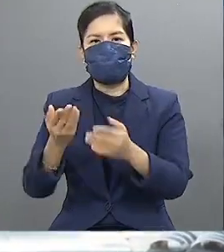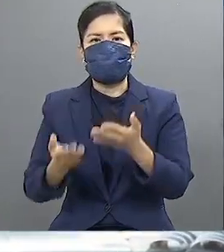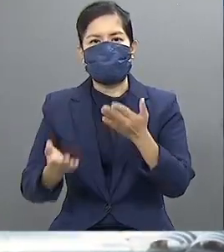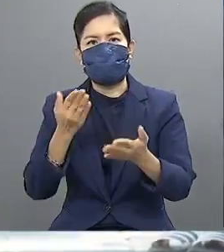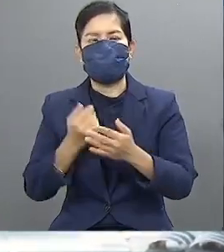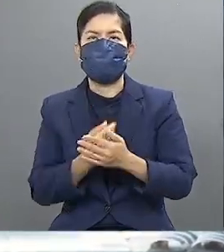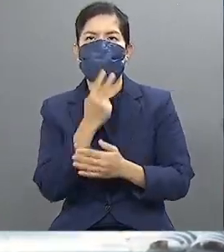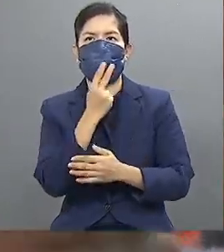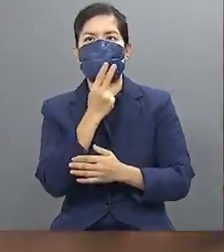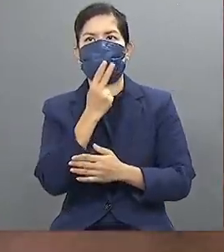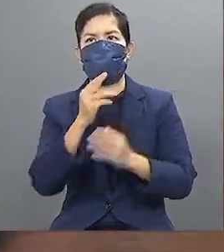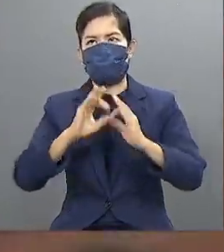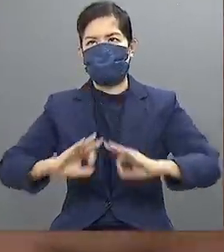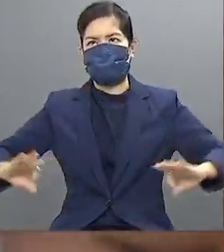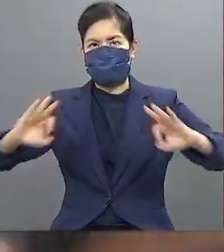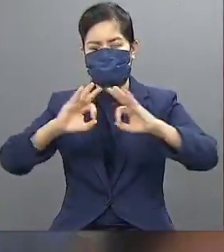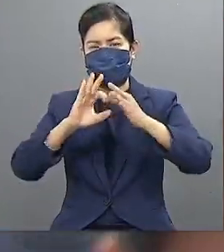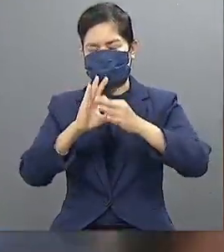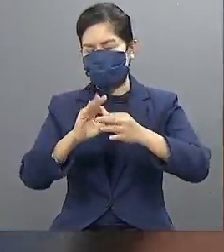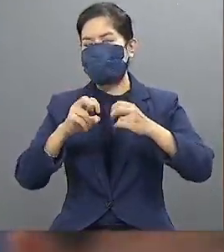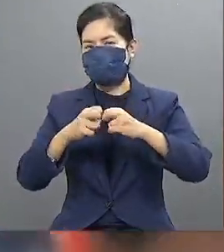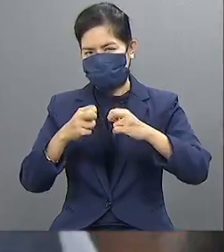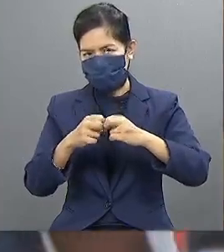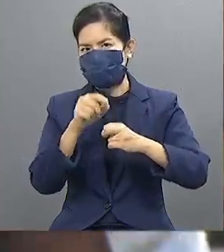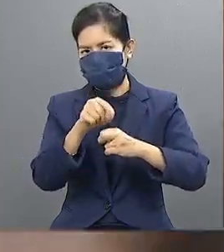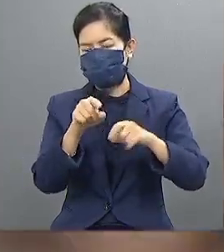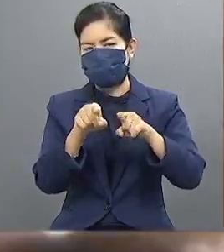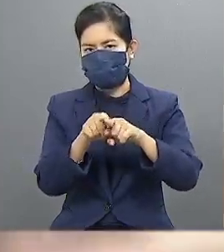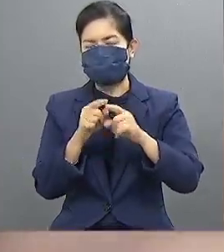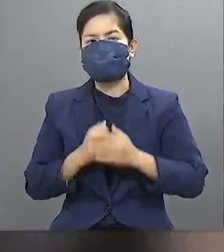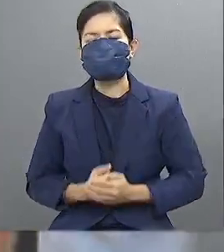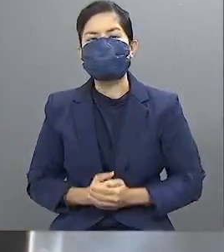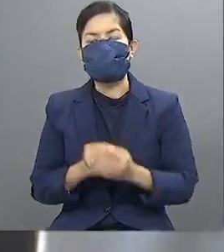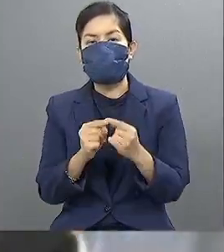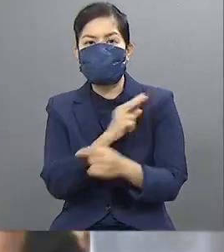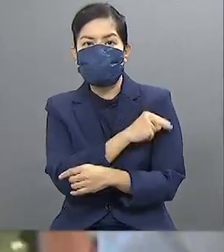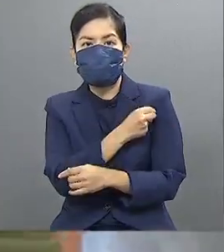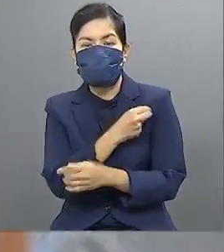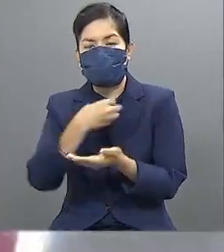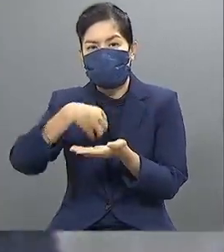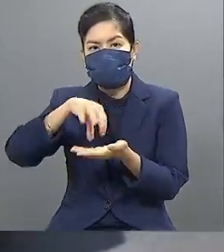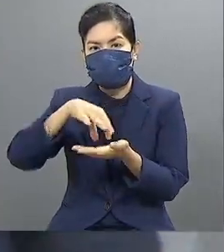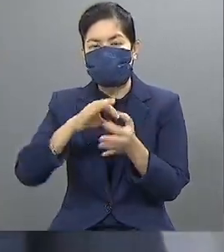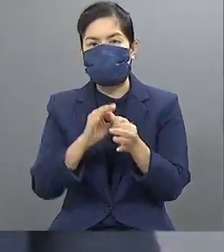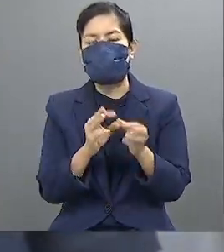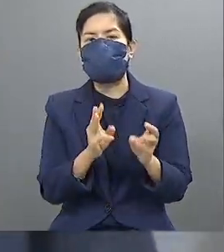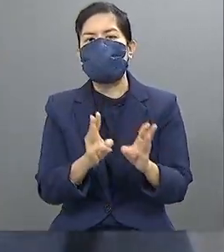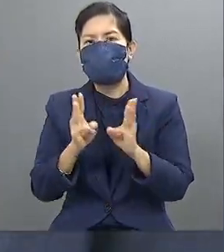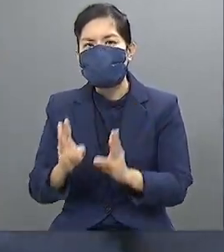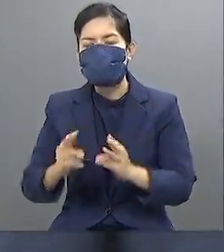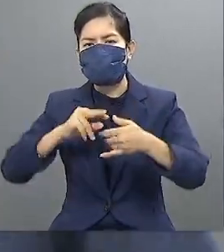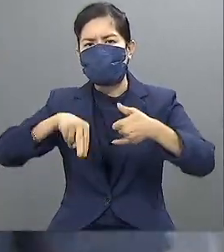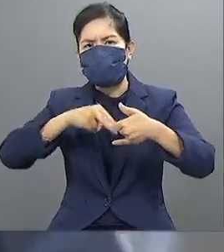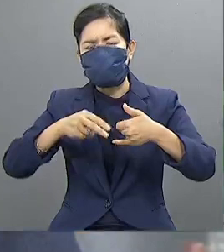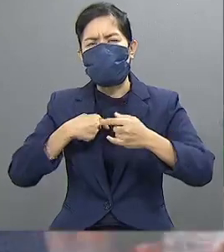ให้เกิดโรคหัวใจโรคไตด้วยครับ ซึ่งจริงๆแล้วอย่างที่คุณหมอเล่ามาทั้งหมดวิธีการดูแลป้องกันเนี่ยจริงๆแล้วเป็นสิ่งที่ทุกๆคนรู้กันหมด